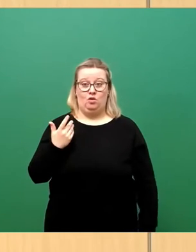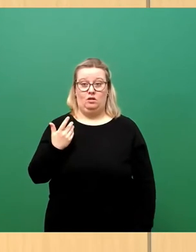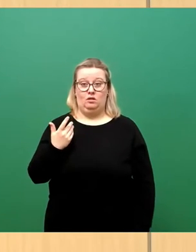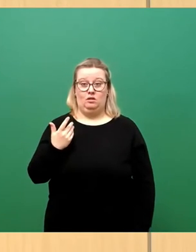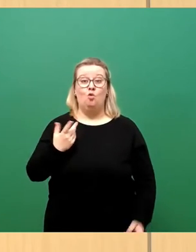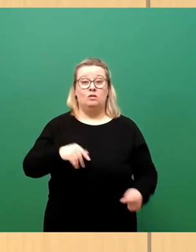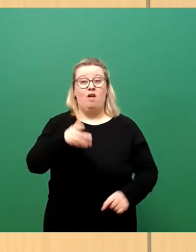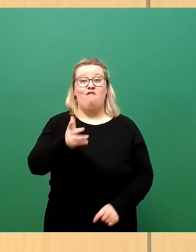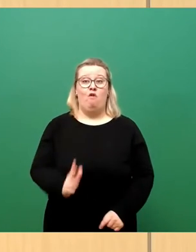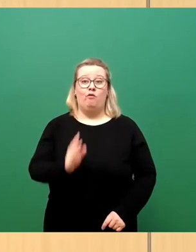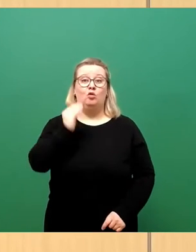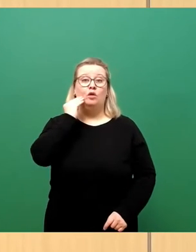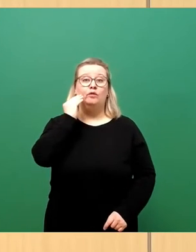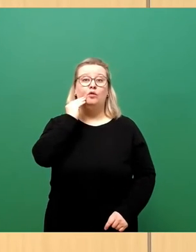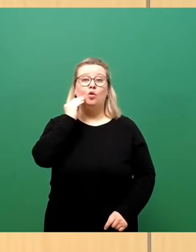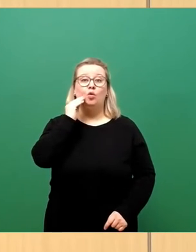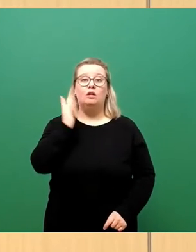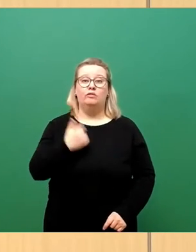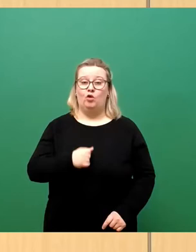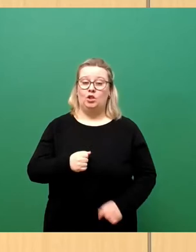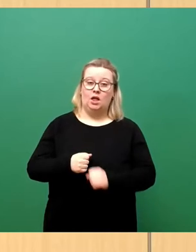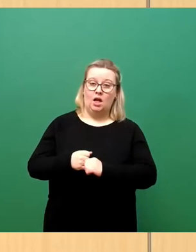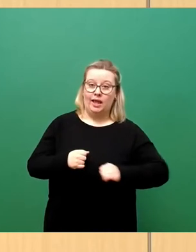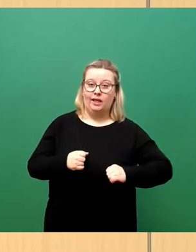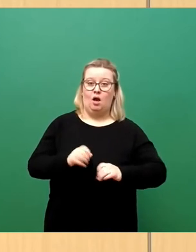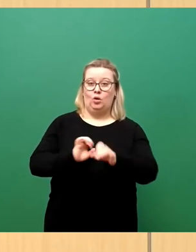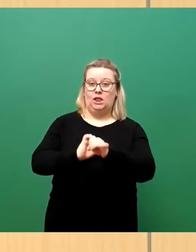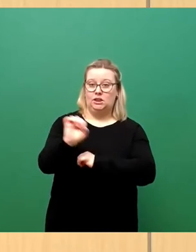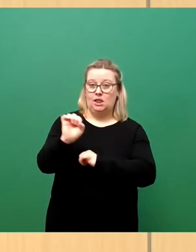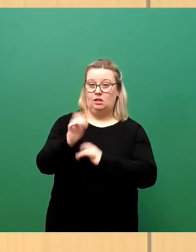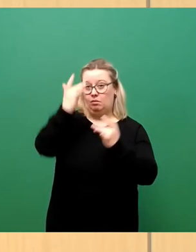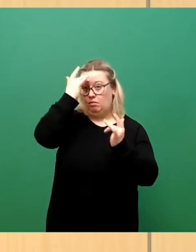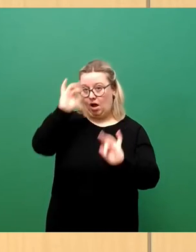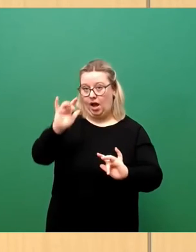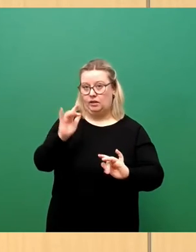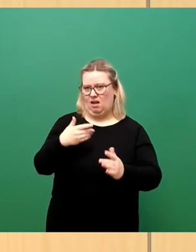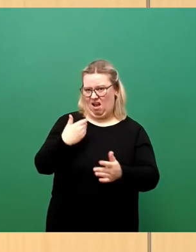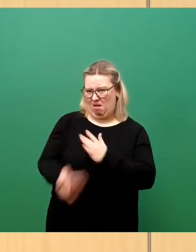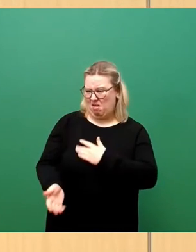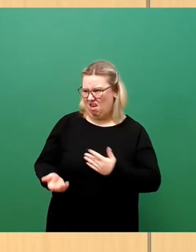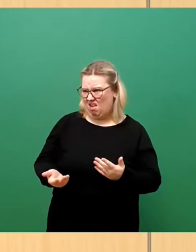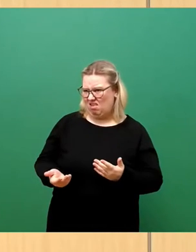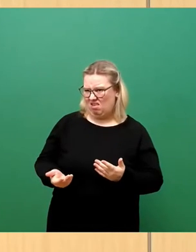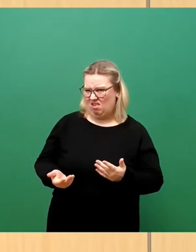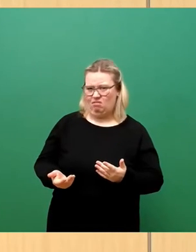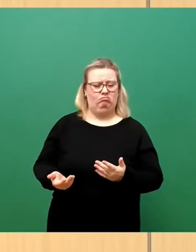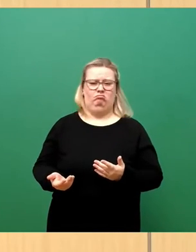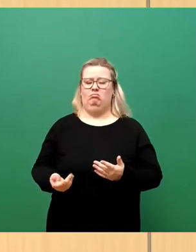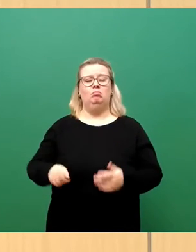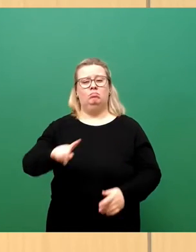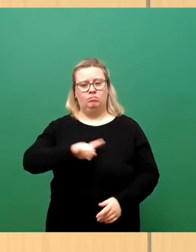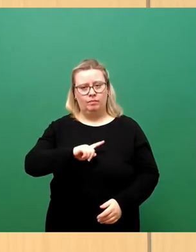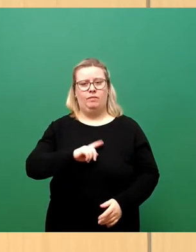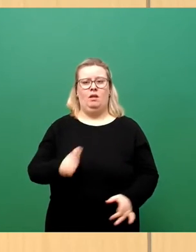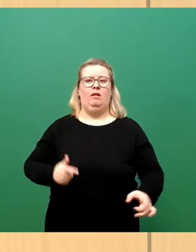500 Wohnungen ist man von linker und Dissidentenseite also bereit zu verzichten. Wir übernehmen hier Verantwortung